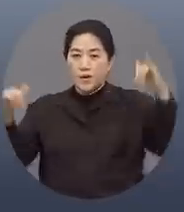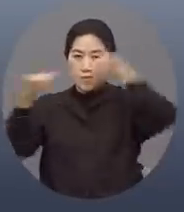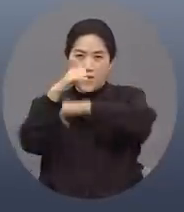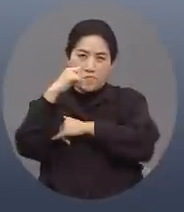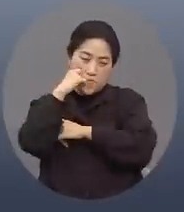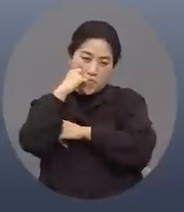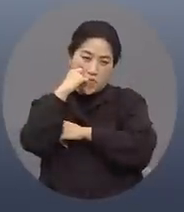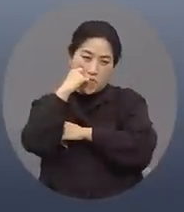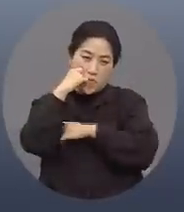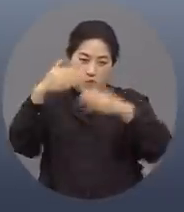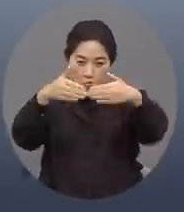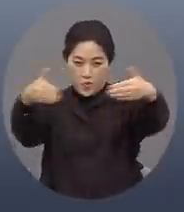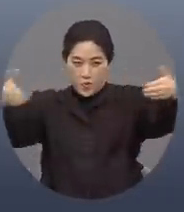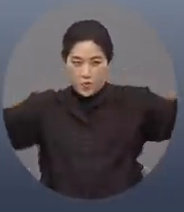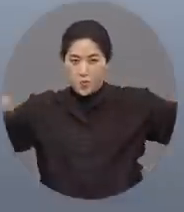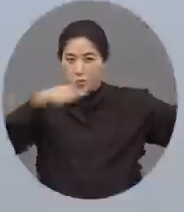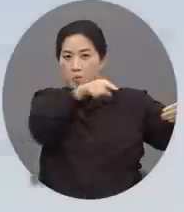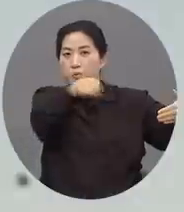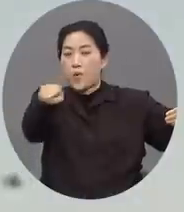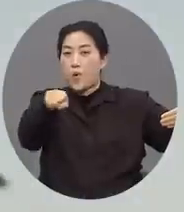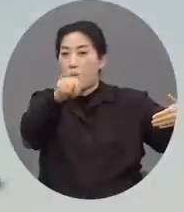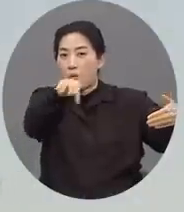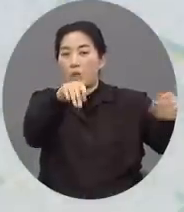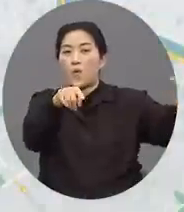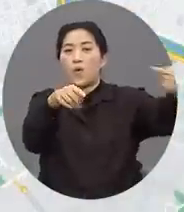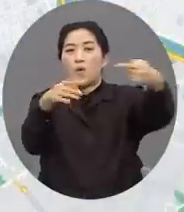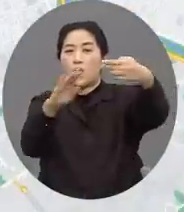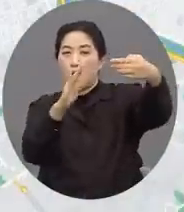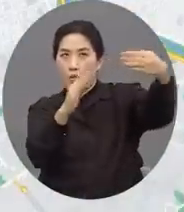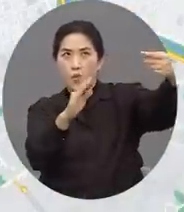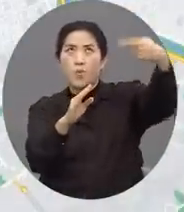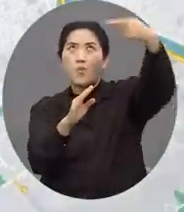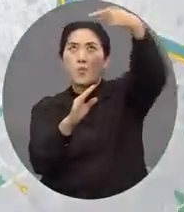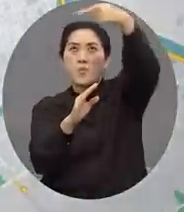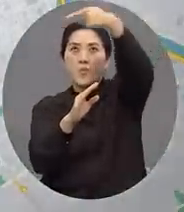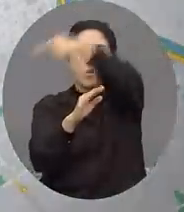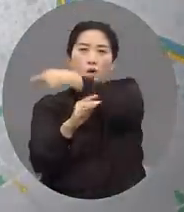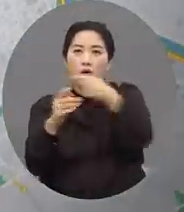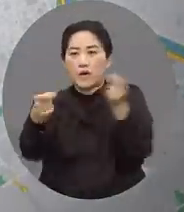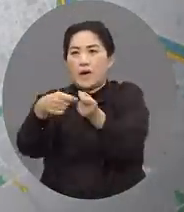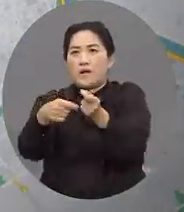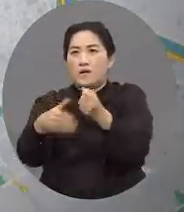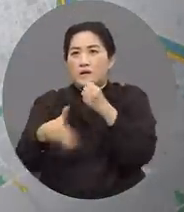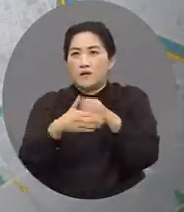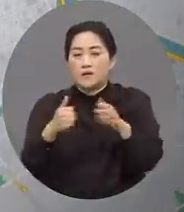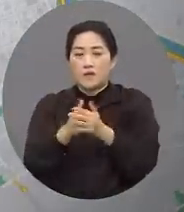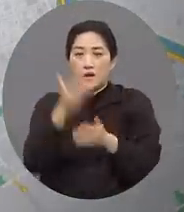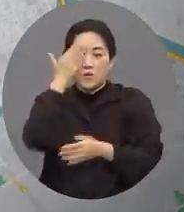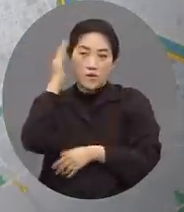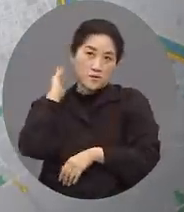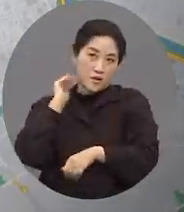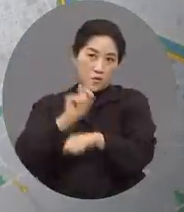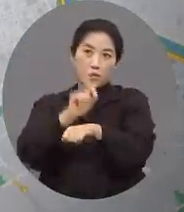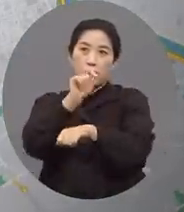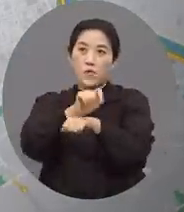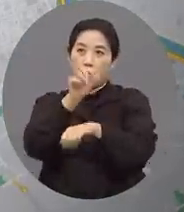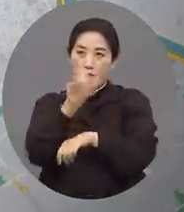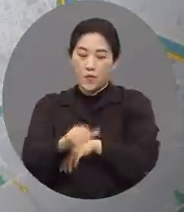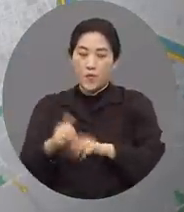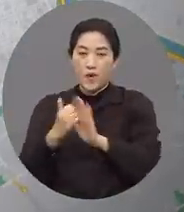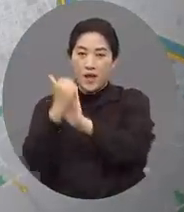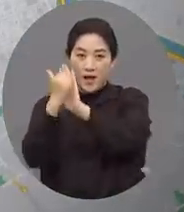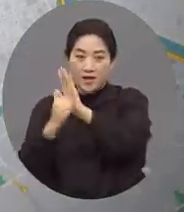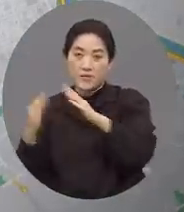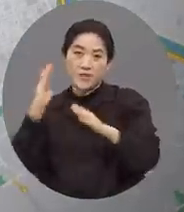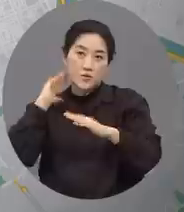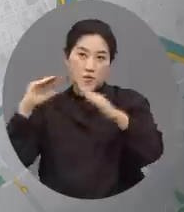북쪽 끝 일부분을 지난 것으로 확인됐습니다. 비행 금지 구역은 용산 대통령 집무실과 한남동 대통령 관저